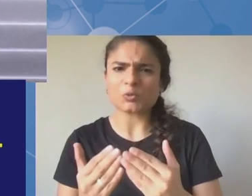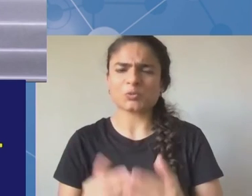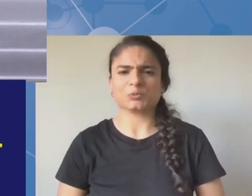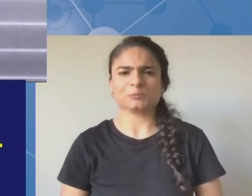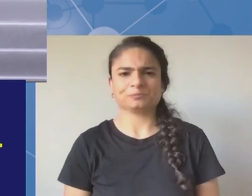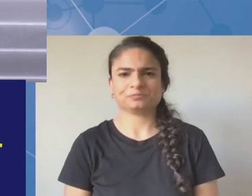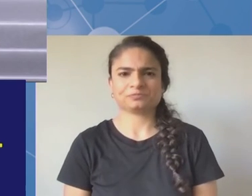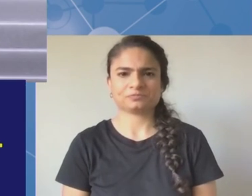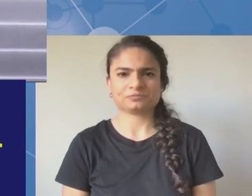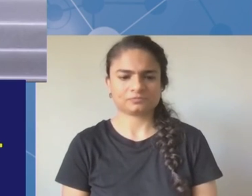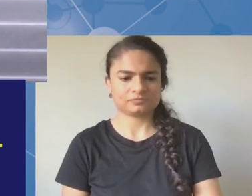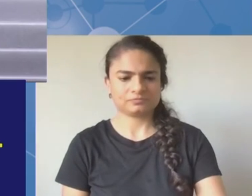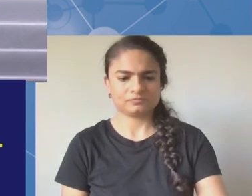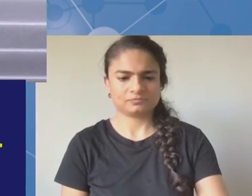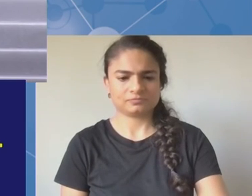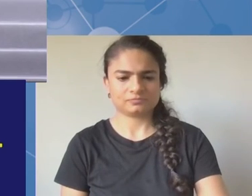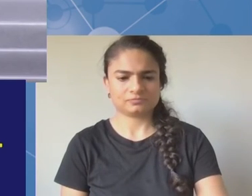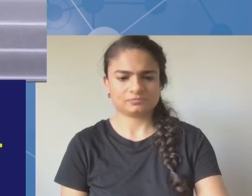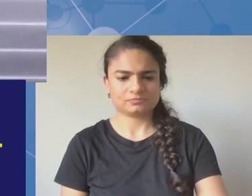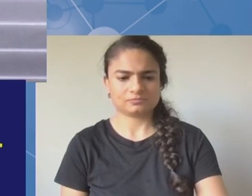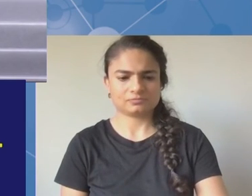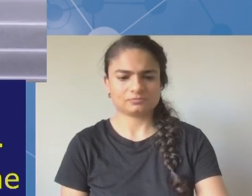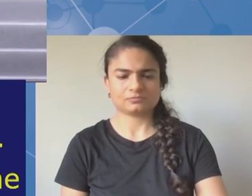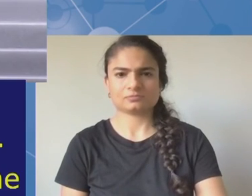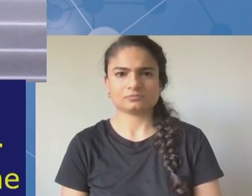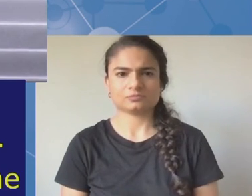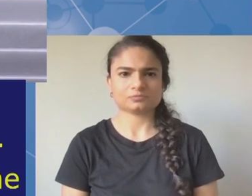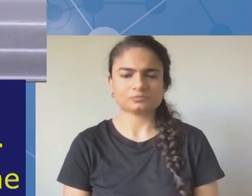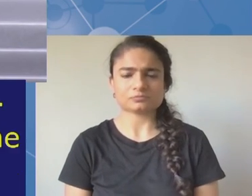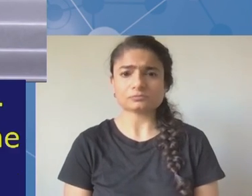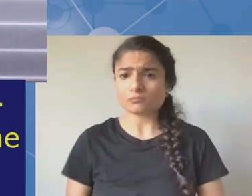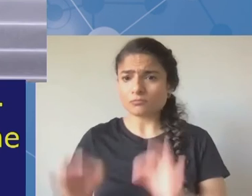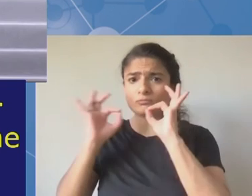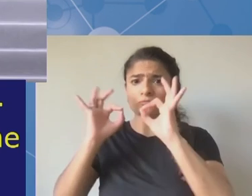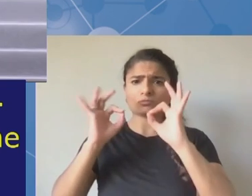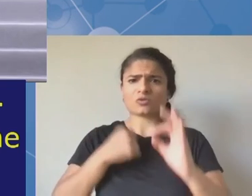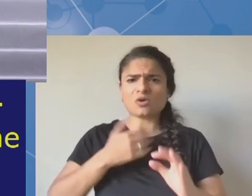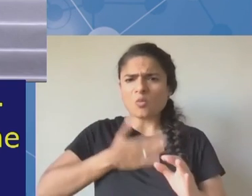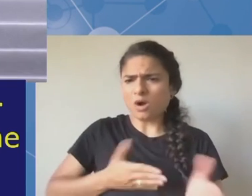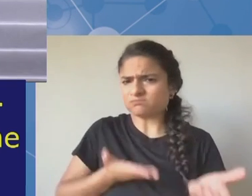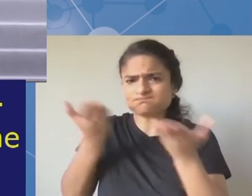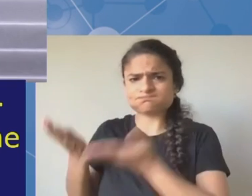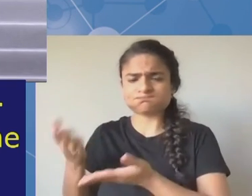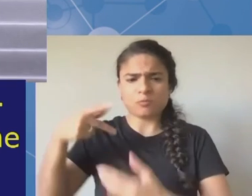встречи. И еще быстренько Пол Митчелл возьмет слово.